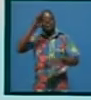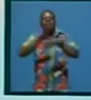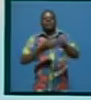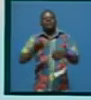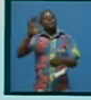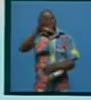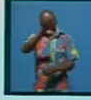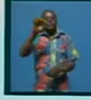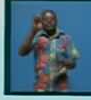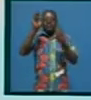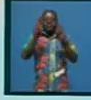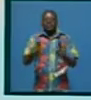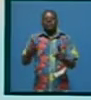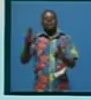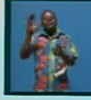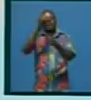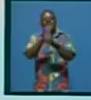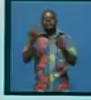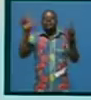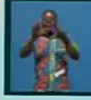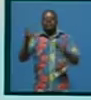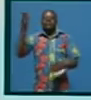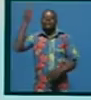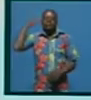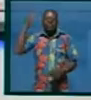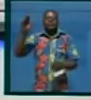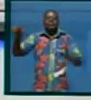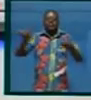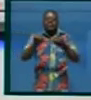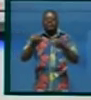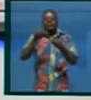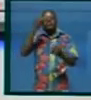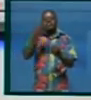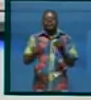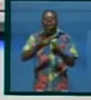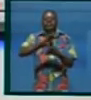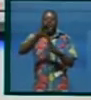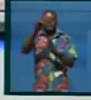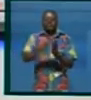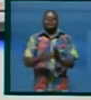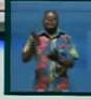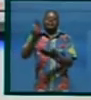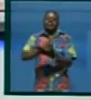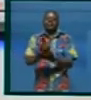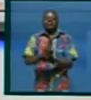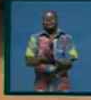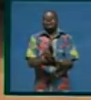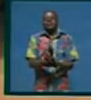500 ont reçu lundi dernier leurs attestations de fin de formation. Précision, Lamine Karantao Moussa